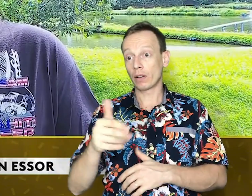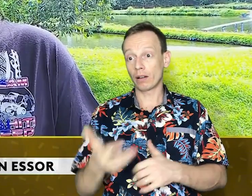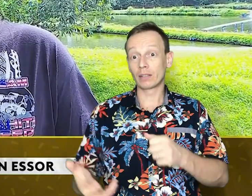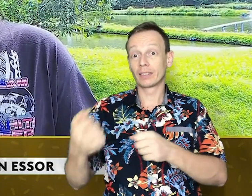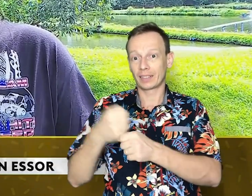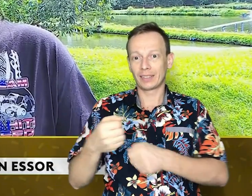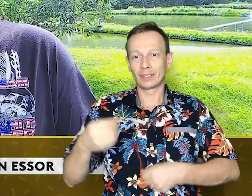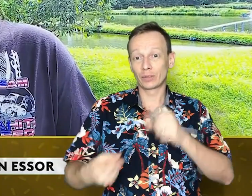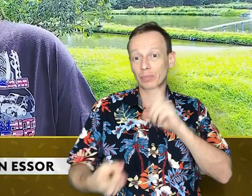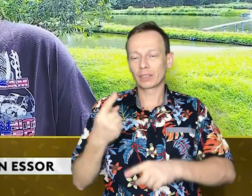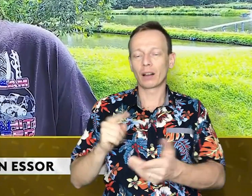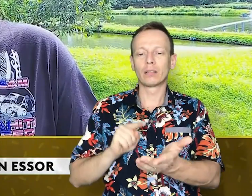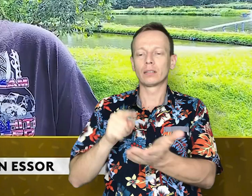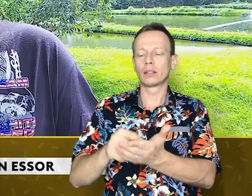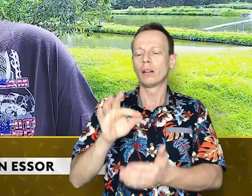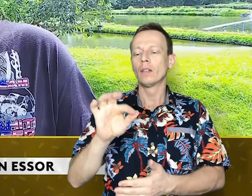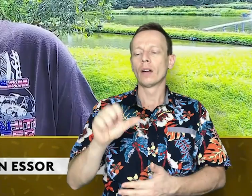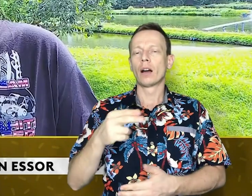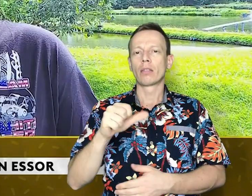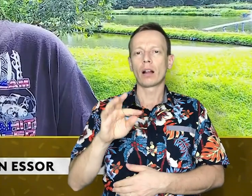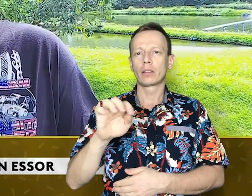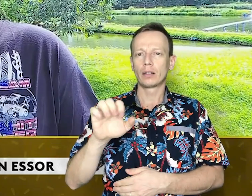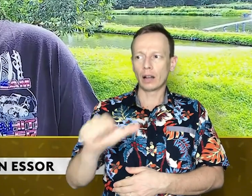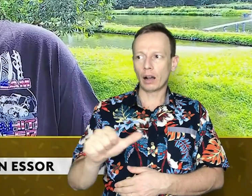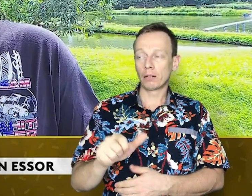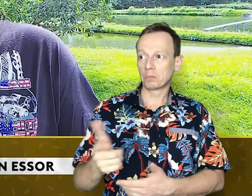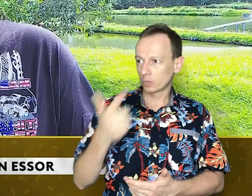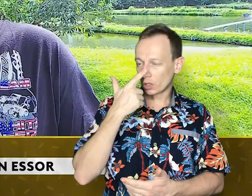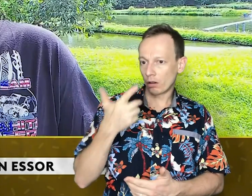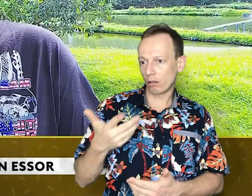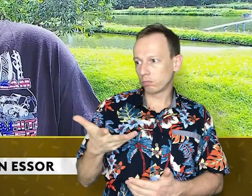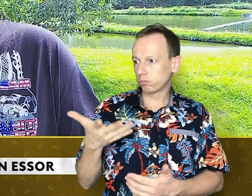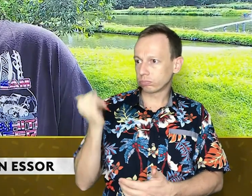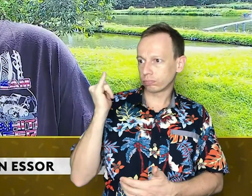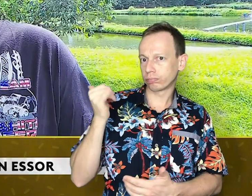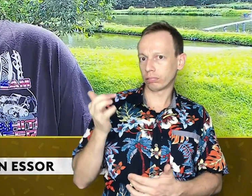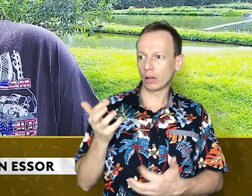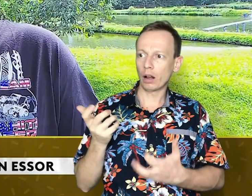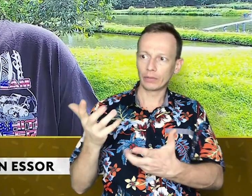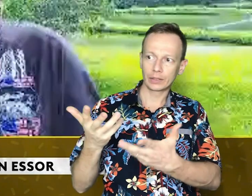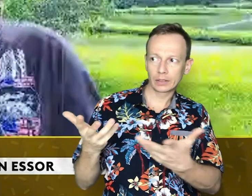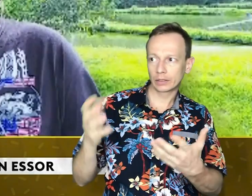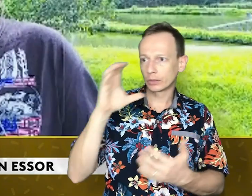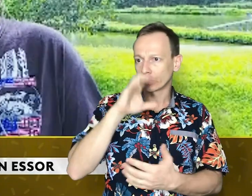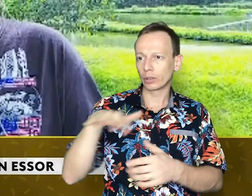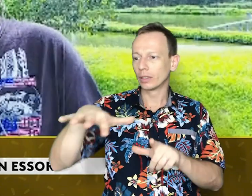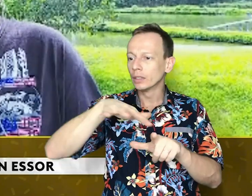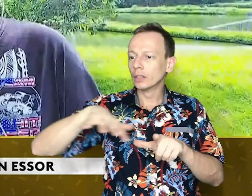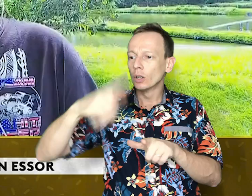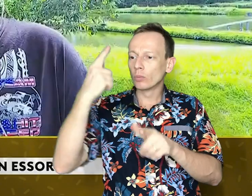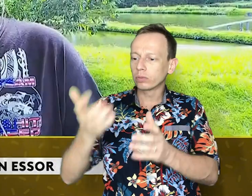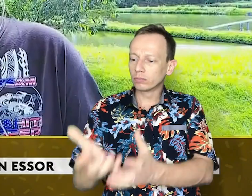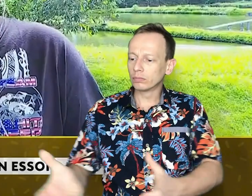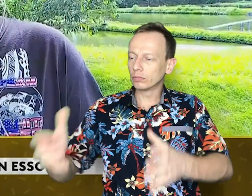Est-ce que vous êtes intéressé, vous serez intéressé par ces zones de bassin marine pour développer